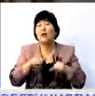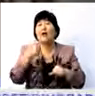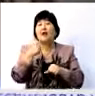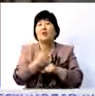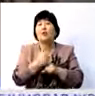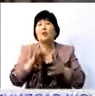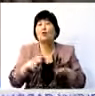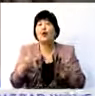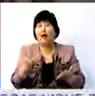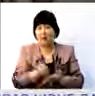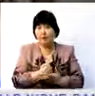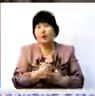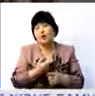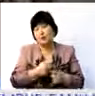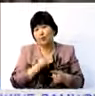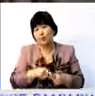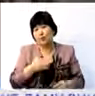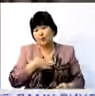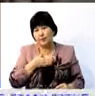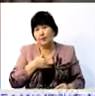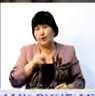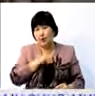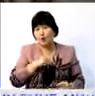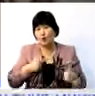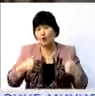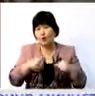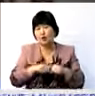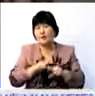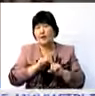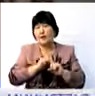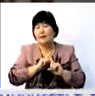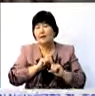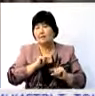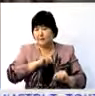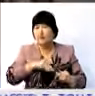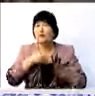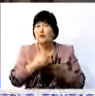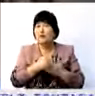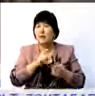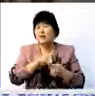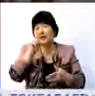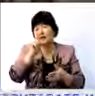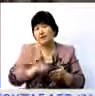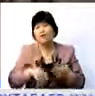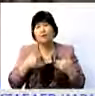орынды алып тұр. Бұл біздің ұжымның ерен еңбегінің арқасы. Сенім